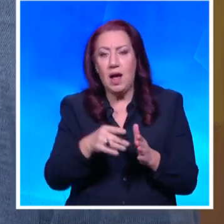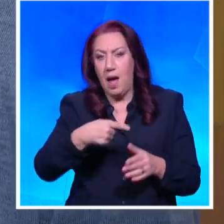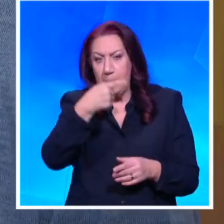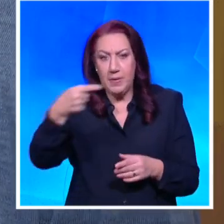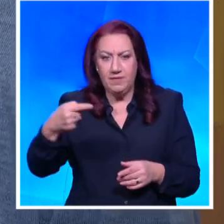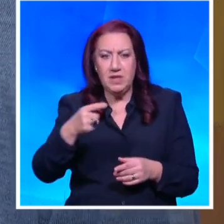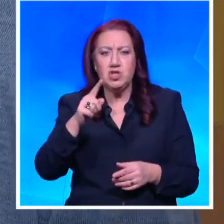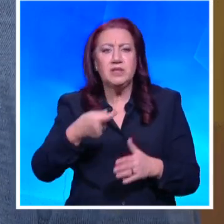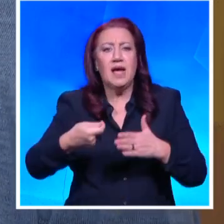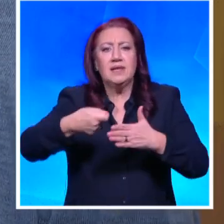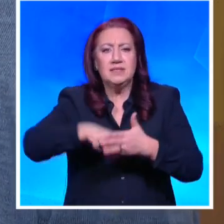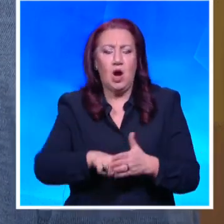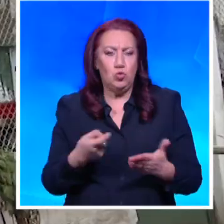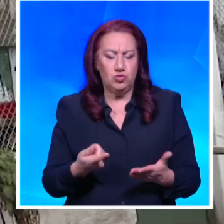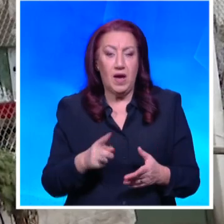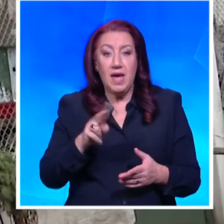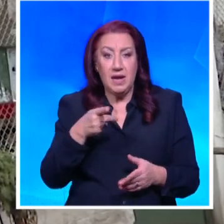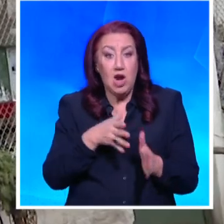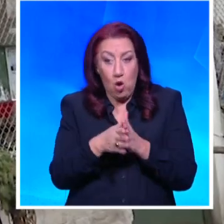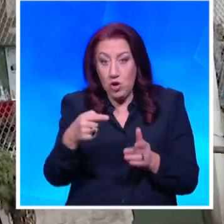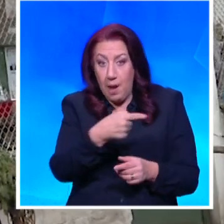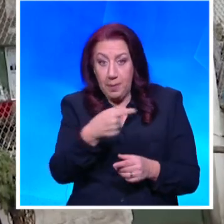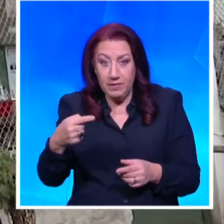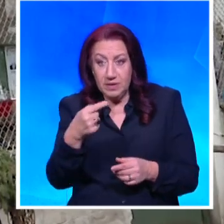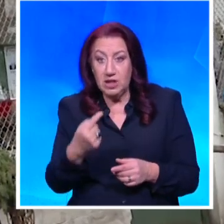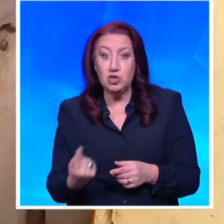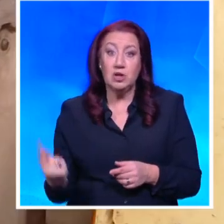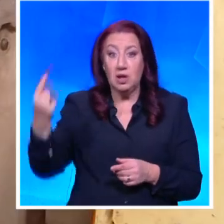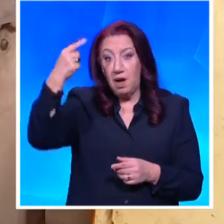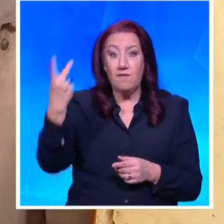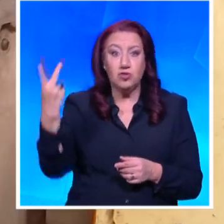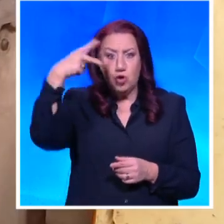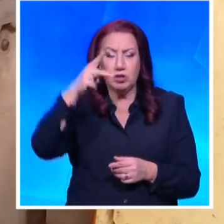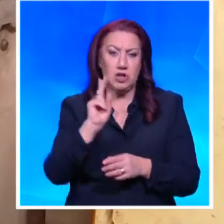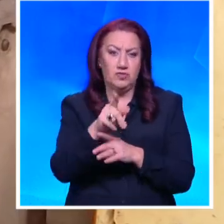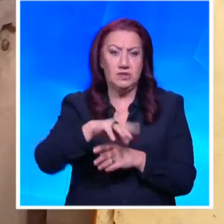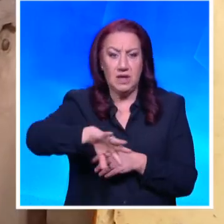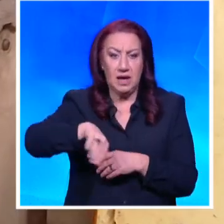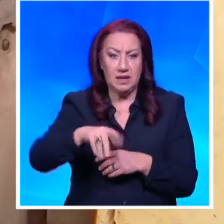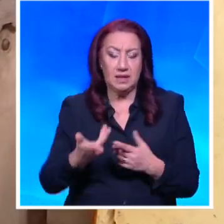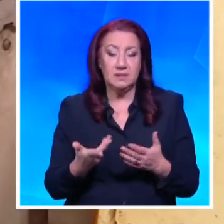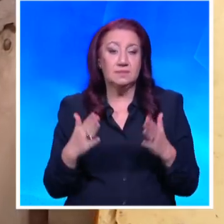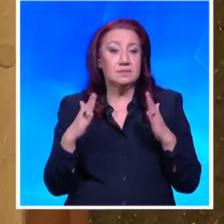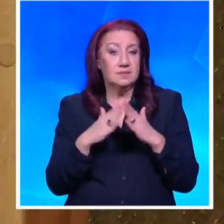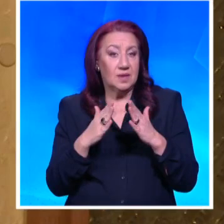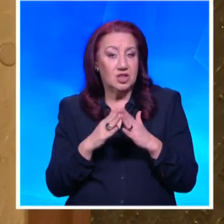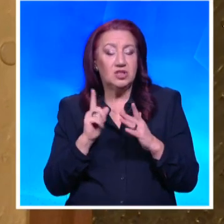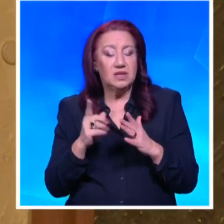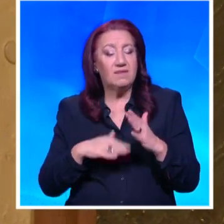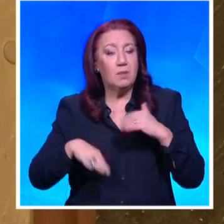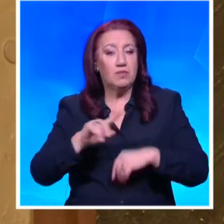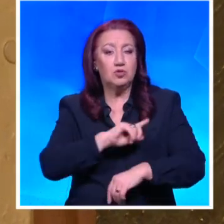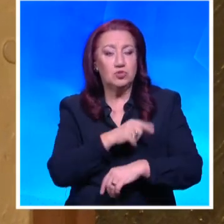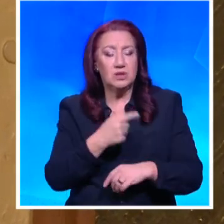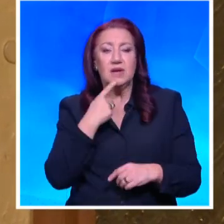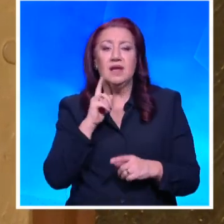етаж, кръвци проникват на втория етаж. При къщите една идея, малко повече усилия трябва да се положи за самия двор, дали с